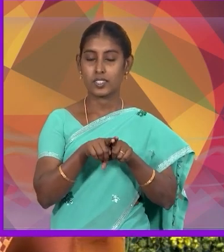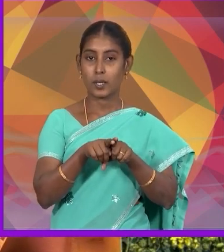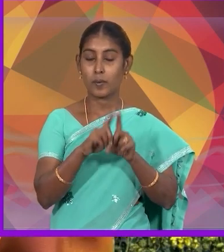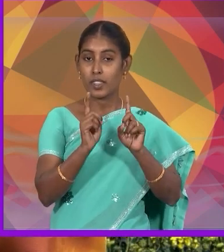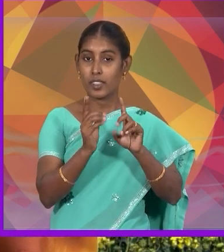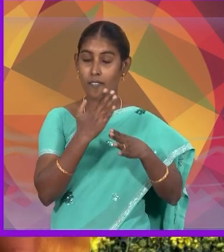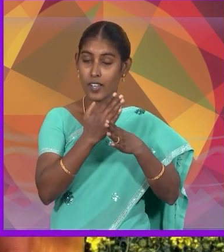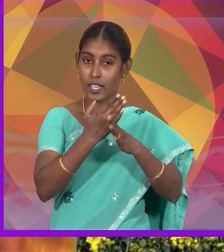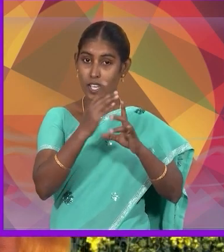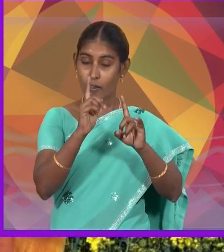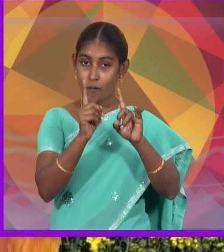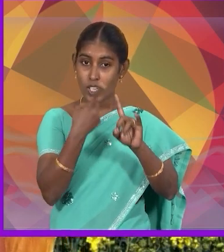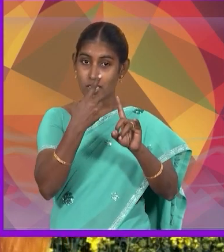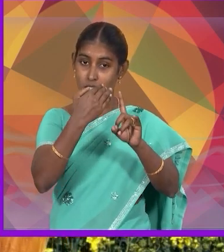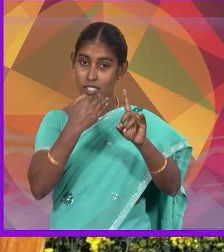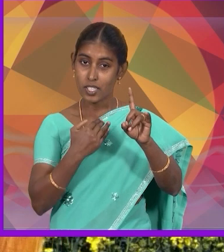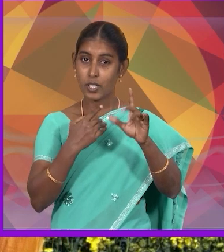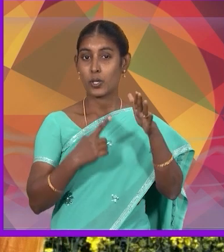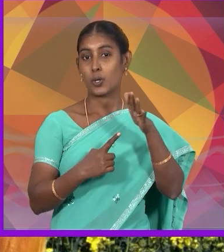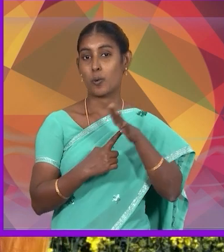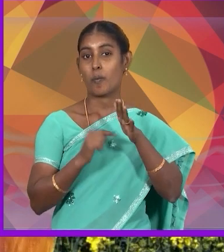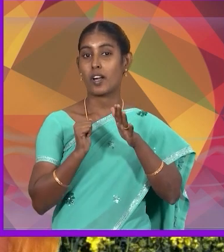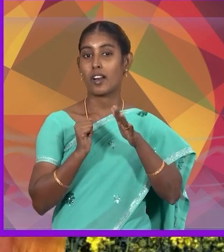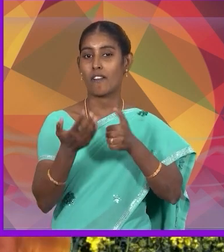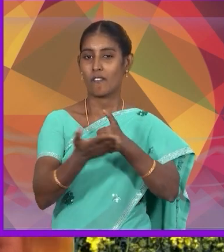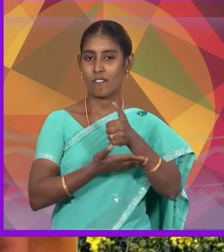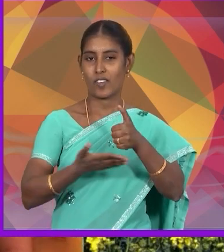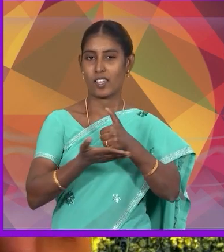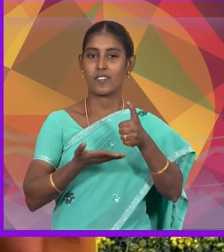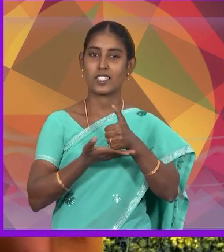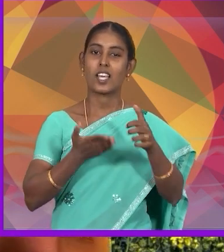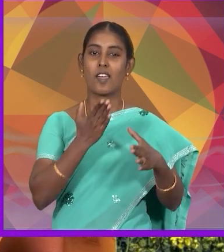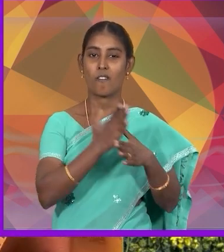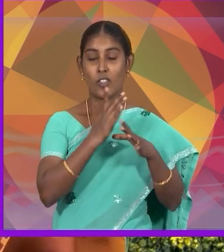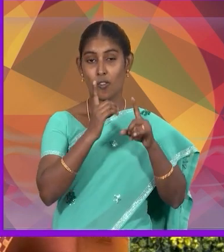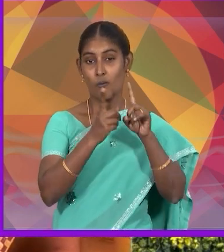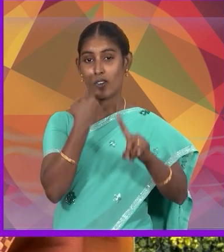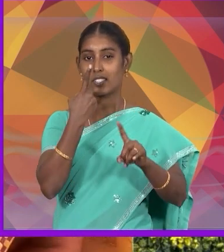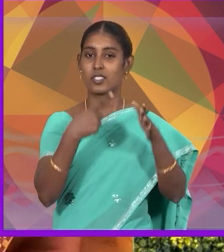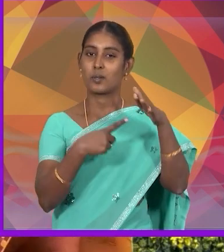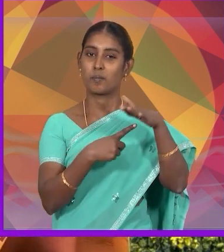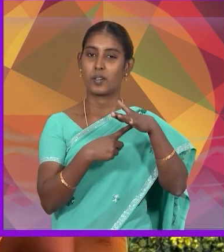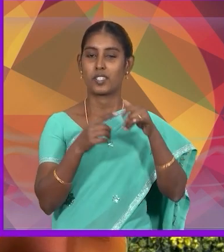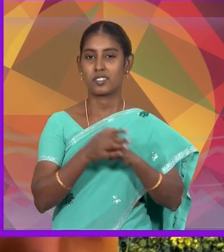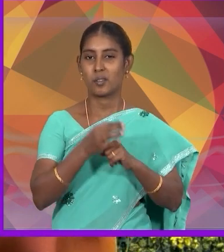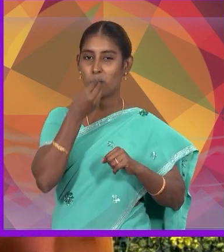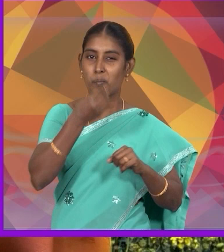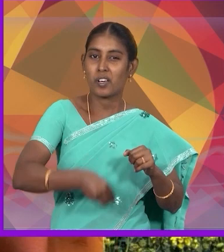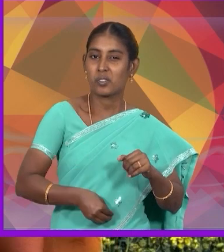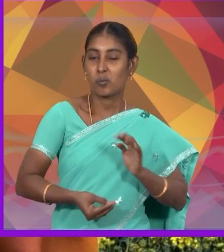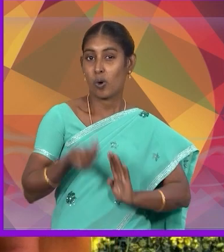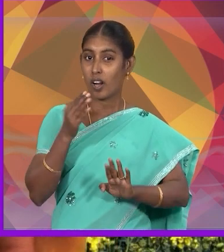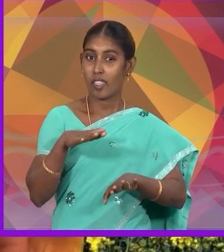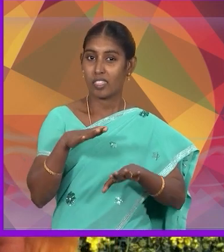முதல்ல பசி தீர்க்கக்கூடிய உழவு தொழில் தாங்க முதன்மையானது. பசி வந்தா 10 பறந்து போகும் அப்படின்னு